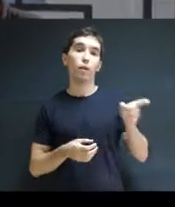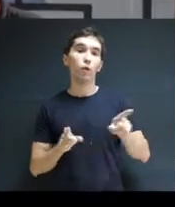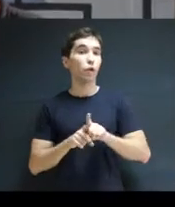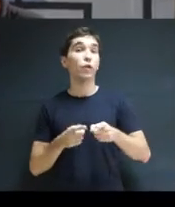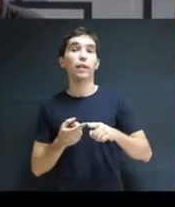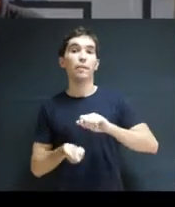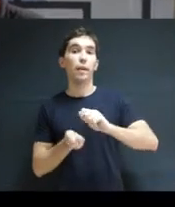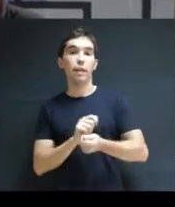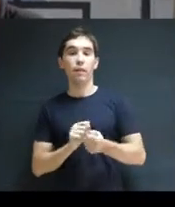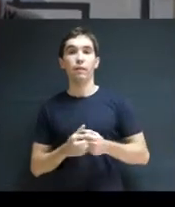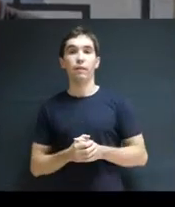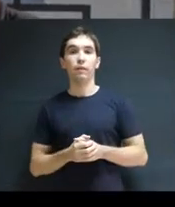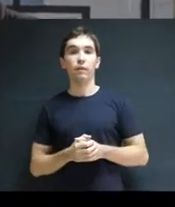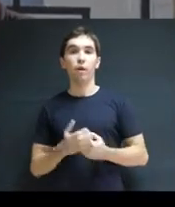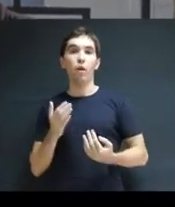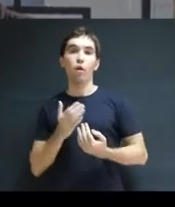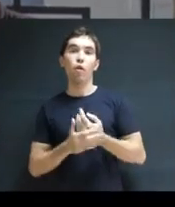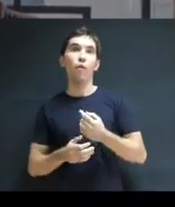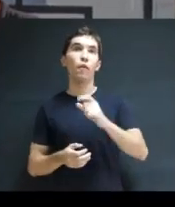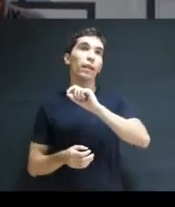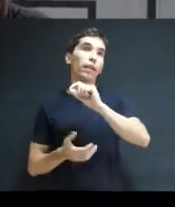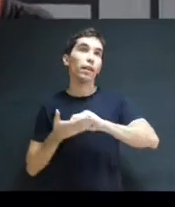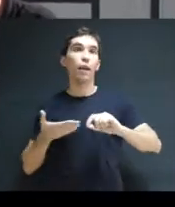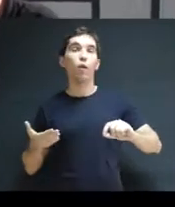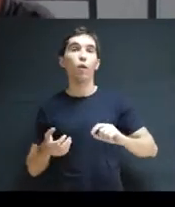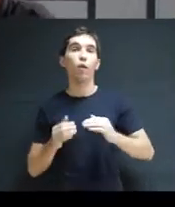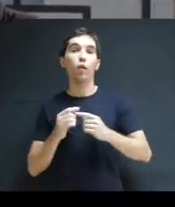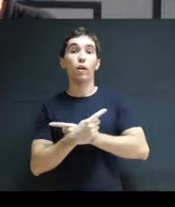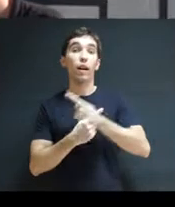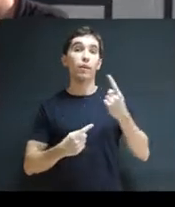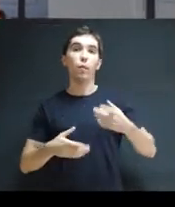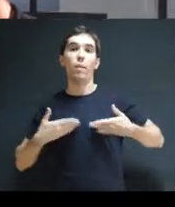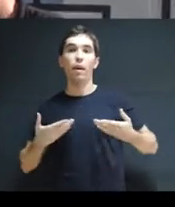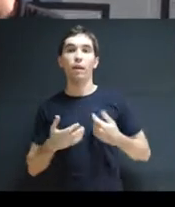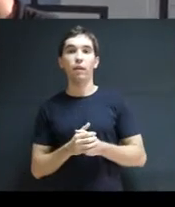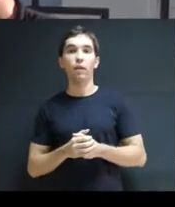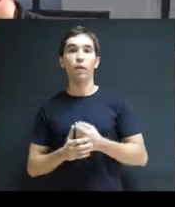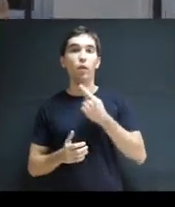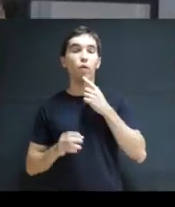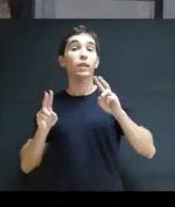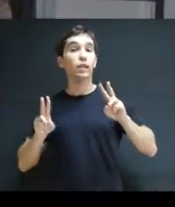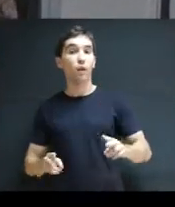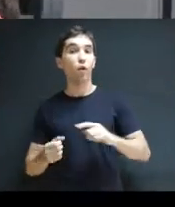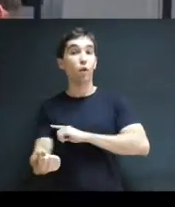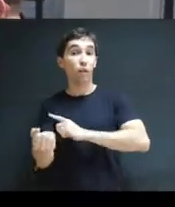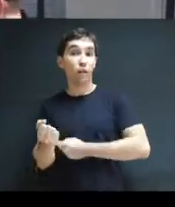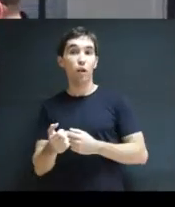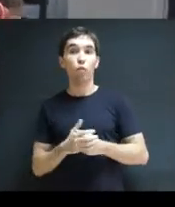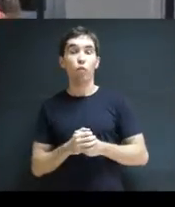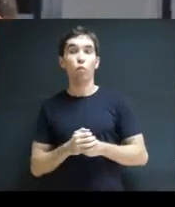mijenja, pojavljuju se i neke nove teorije o razvoju mladih koje zaista osnažuju